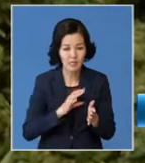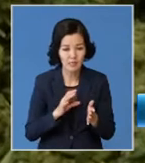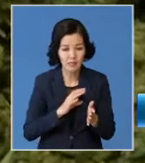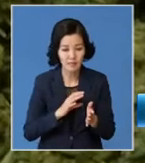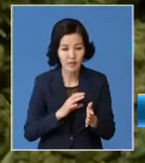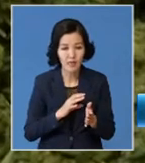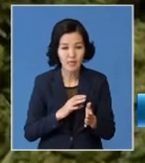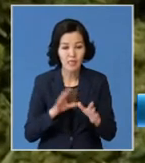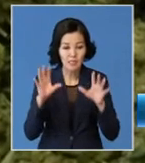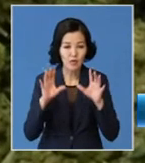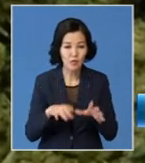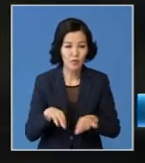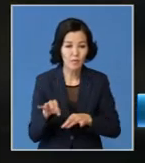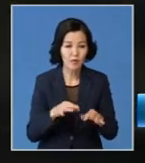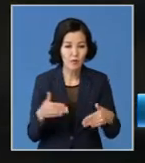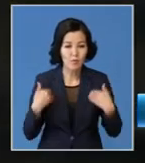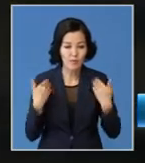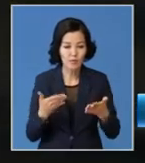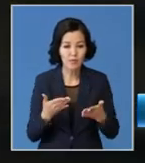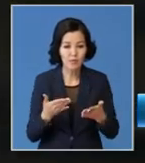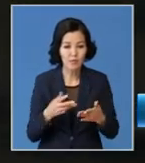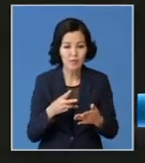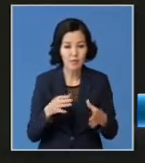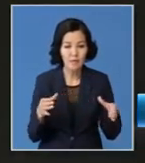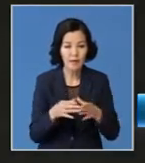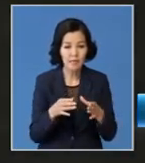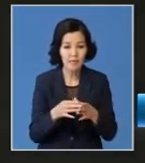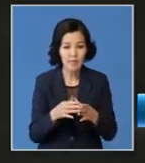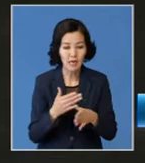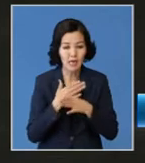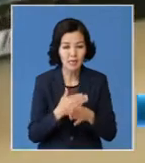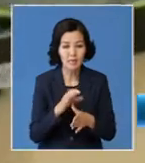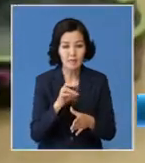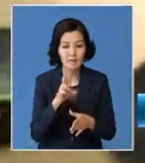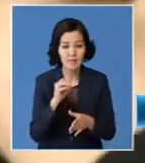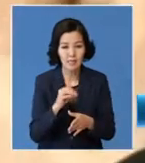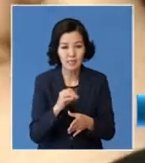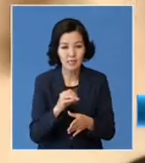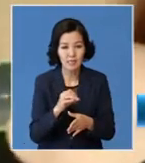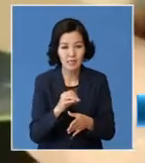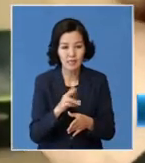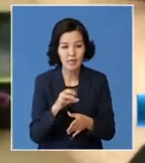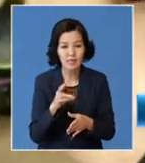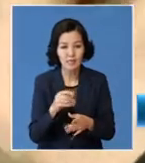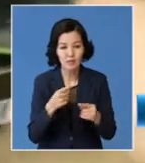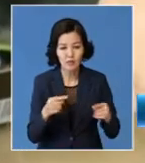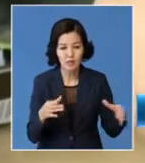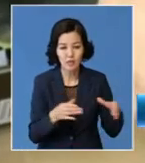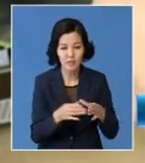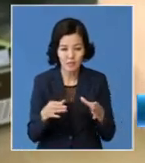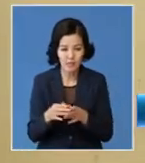сопротивление законопроекту, предложенному правящей либеральной партией, оказывали сенаторы от оппозиционной консервативной партии